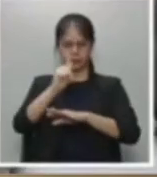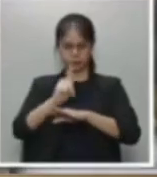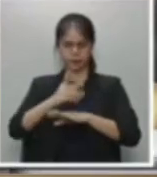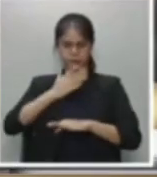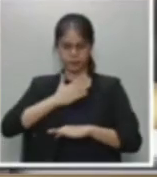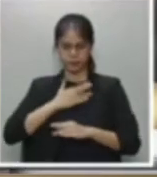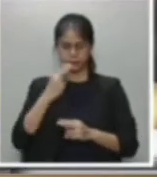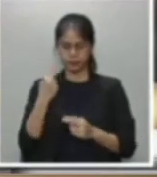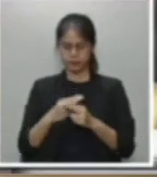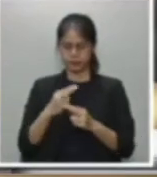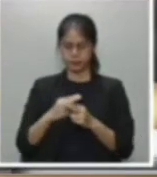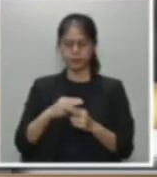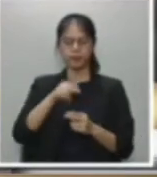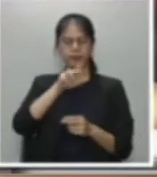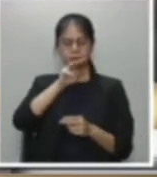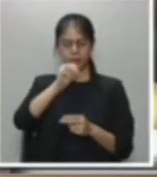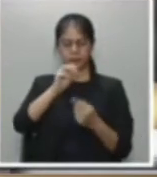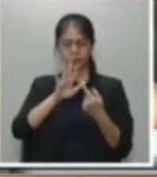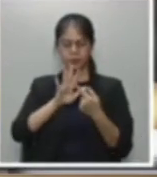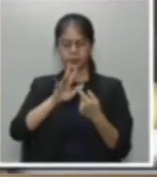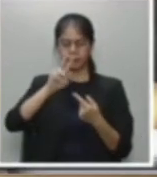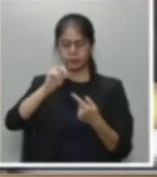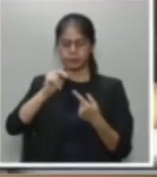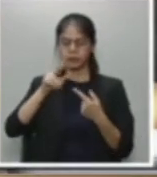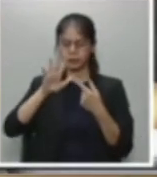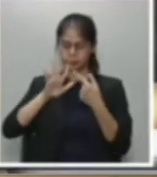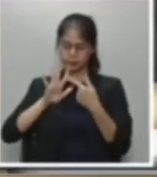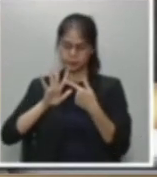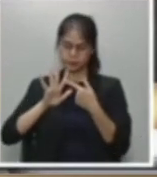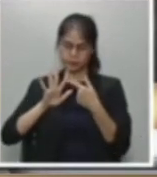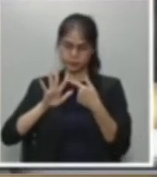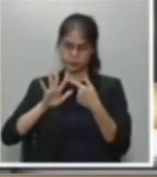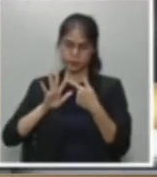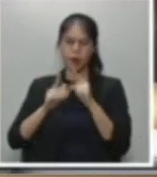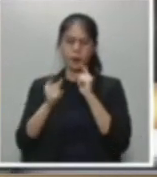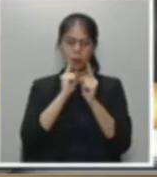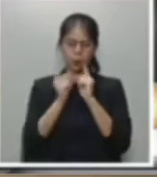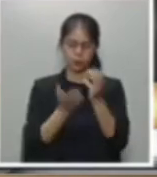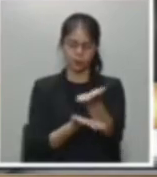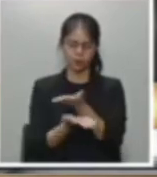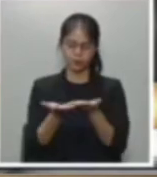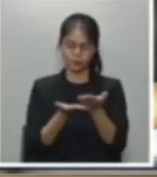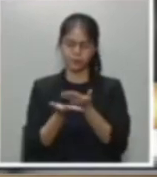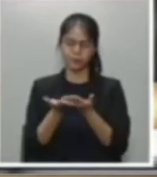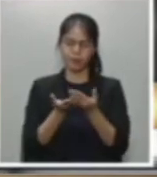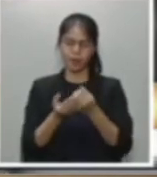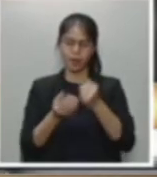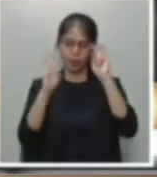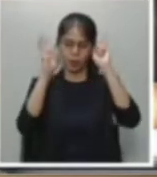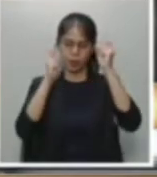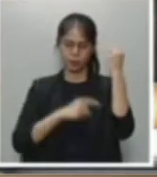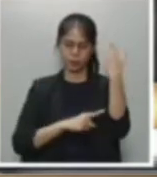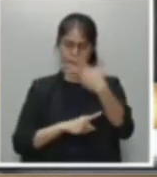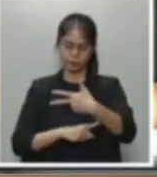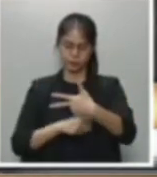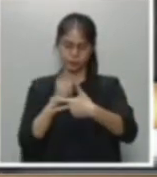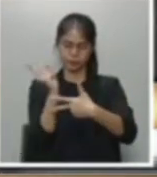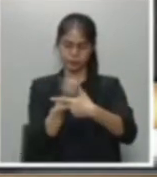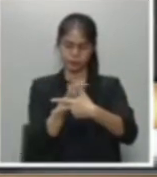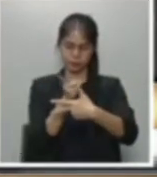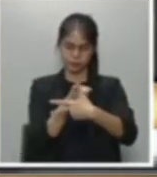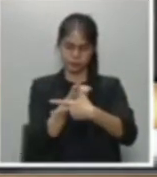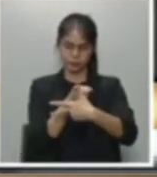ราษฎรพรรคเพื่อไทยจังหวัดชัยภูมิวันนี้ผมขอหารือท่านประธานเพียง3เรื่องครับเรื่องแรกนะครับได้รับ